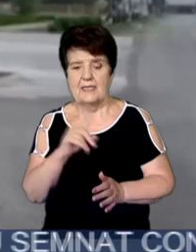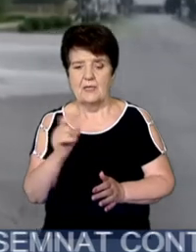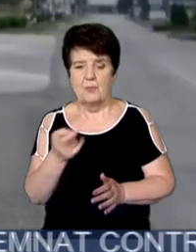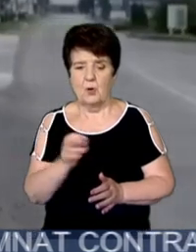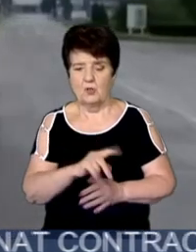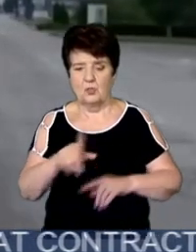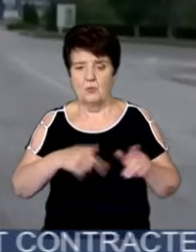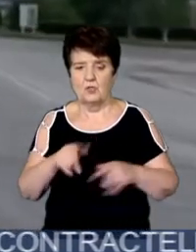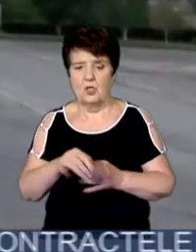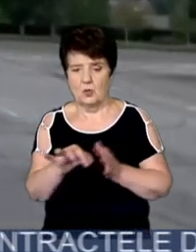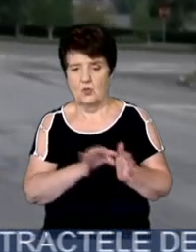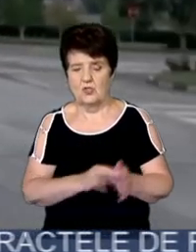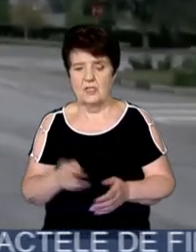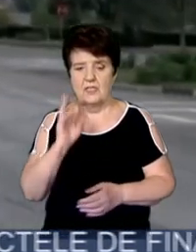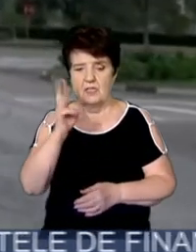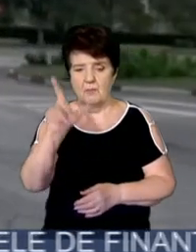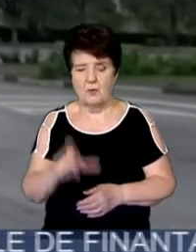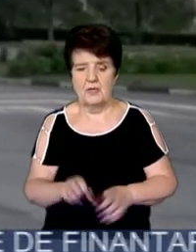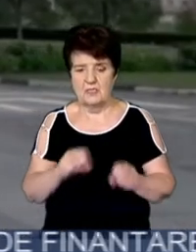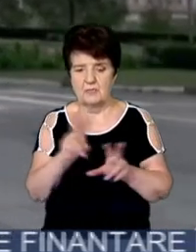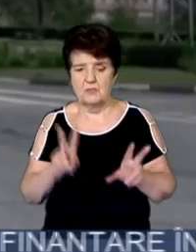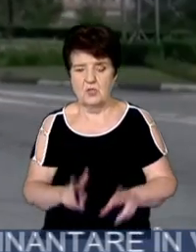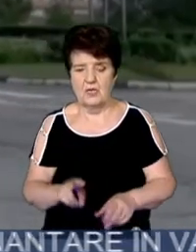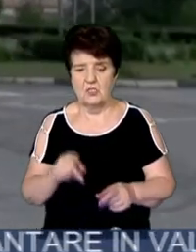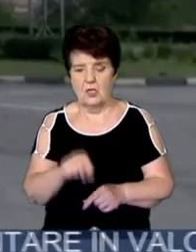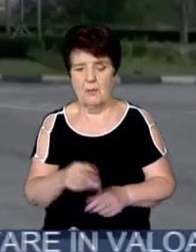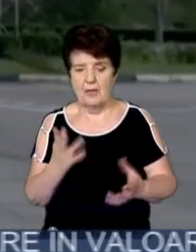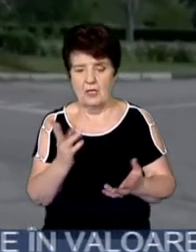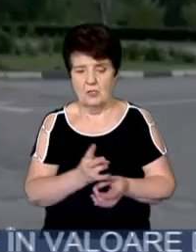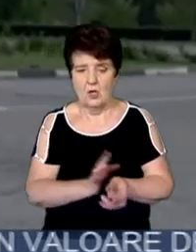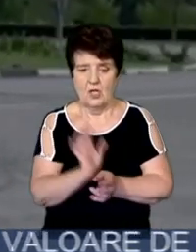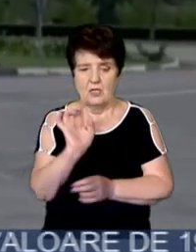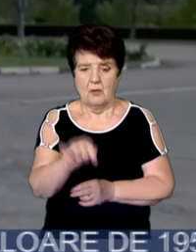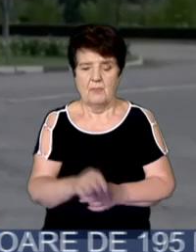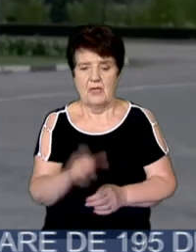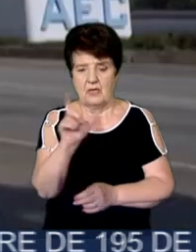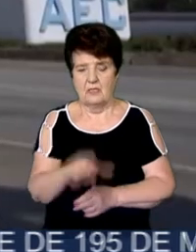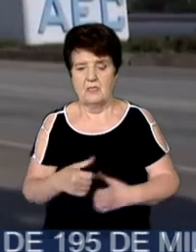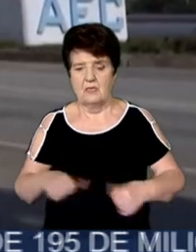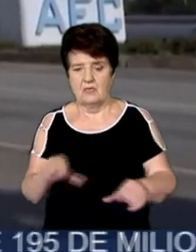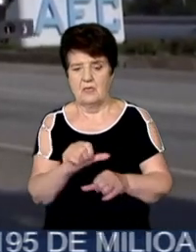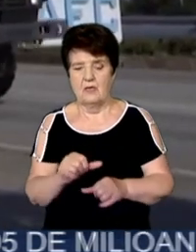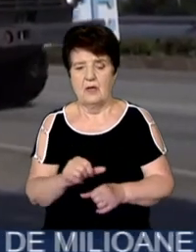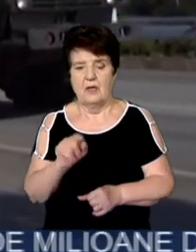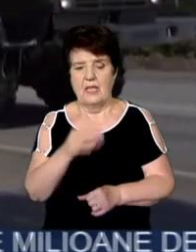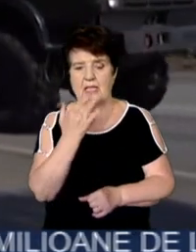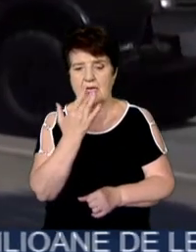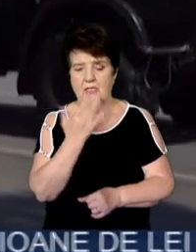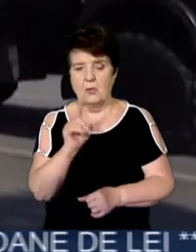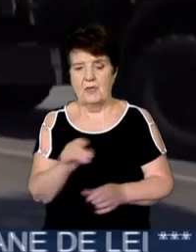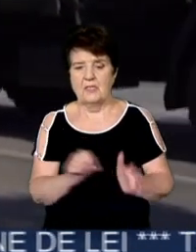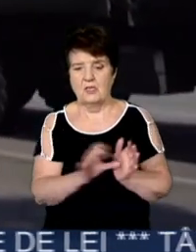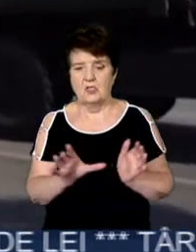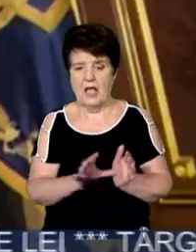la mobilizarea urgentă a diplomaților și specialiștilor pentru a putea trimite la fața locului misiunea Agenției Internaționale pentru